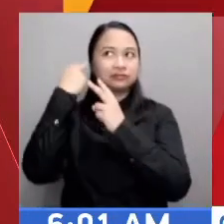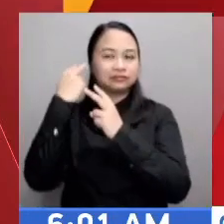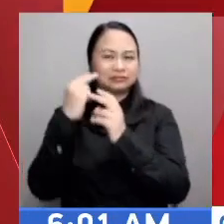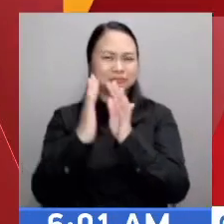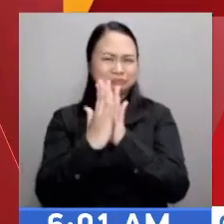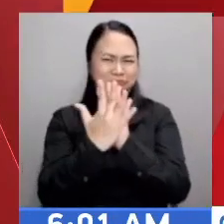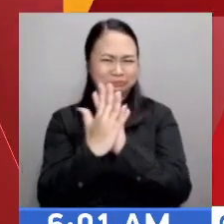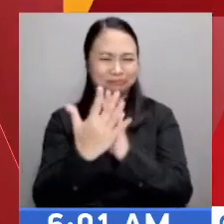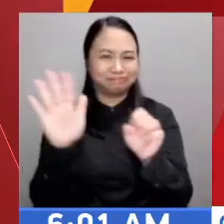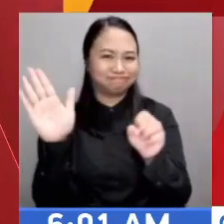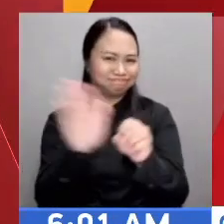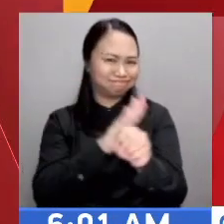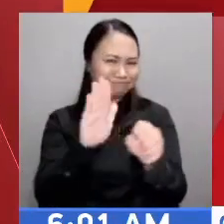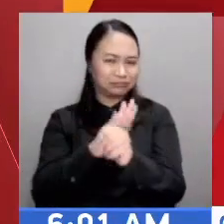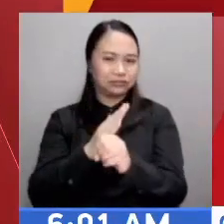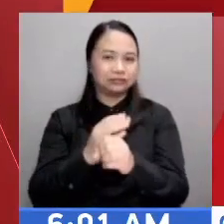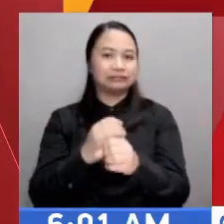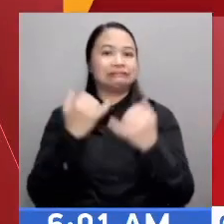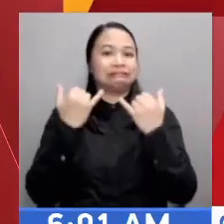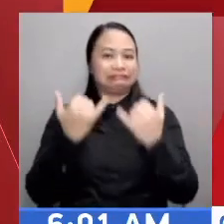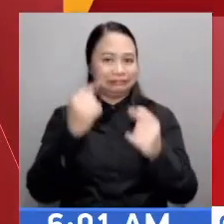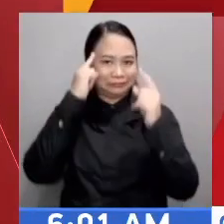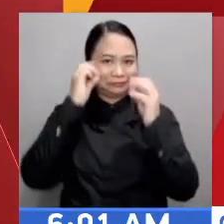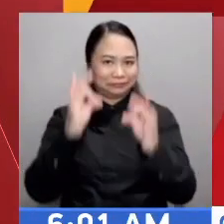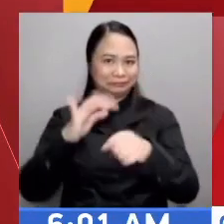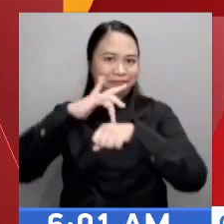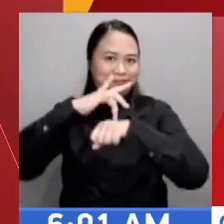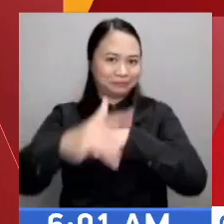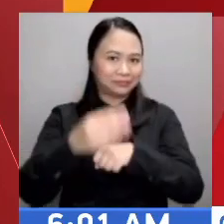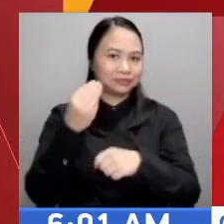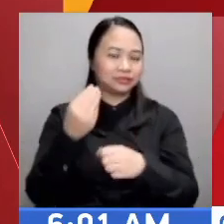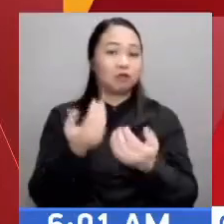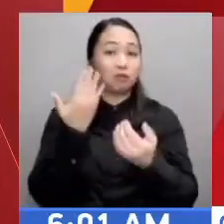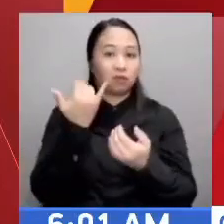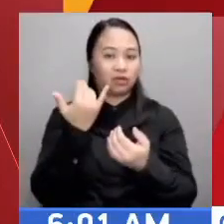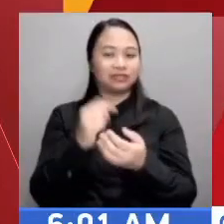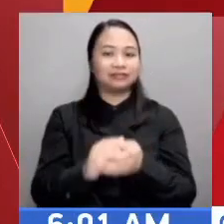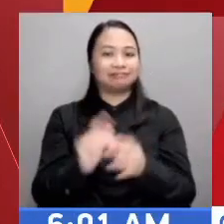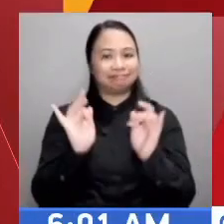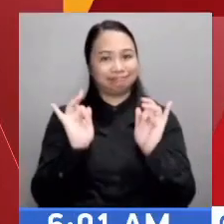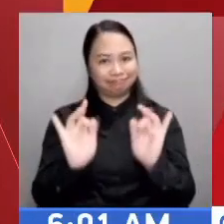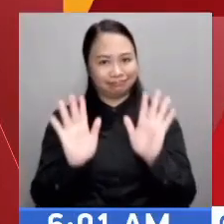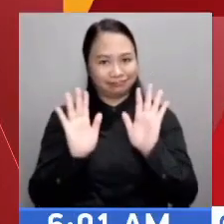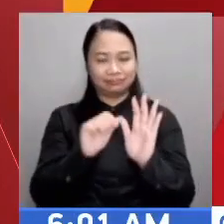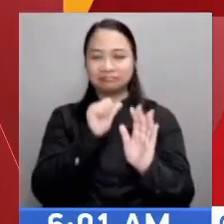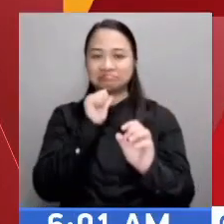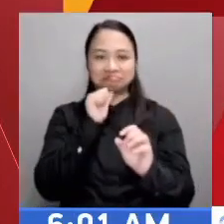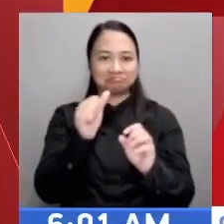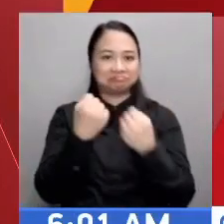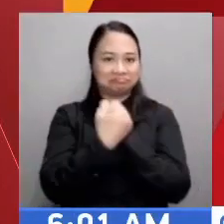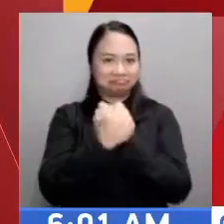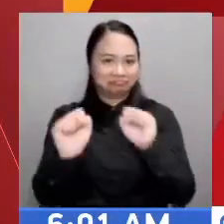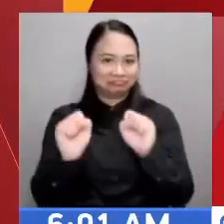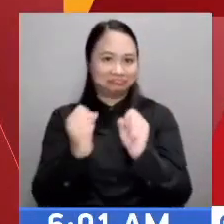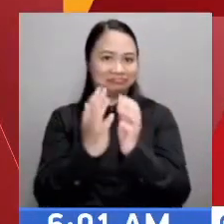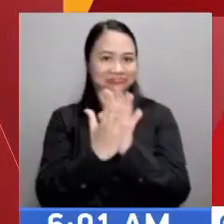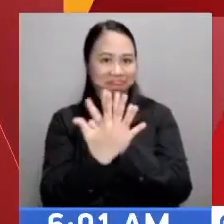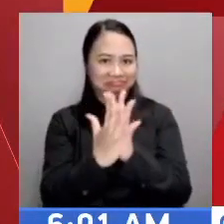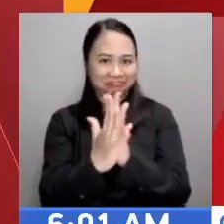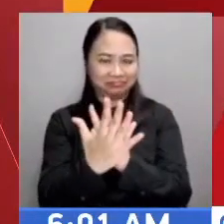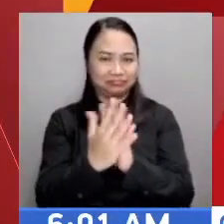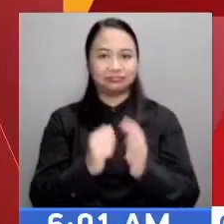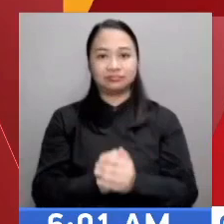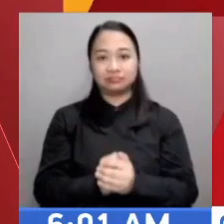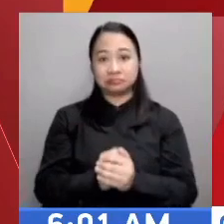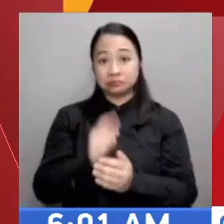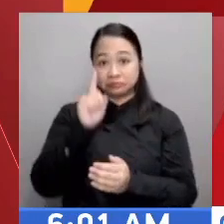Kaya ngayon maagap kaming uuwi para hindi na kami sa siksikan. Si Sandy naman galing pa sa trabaho sa Davao at pauwi na ng